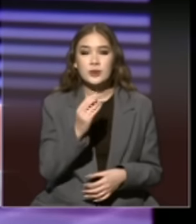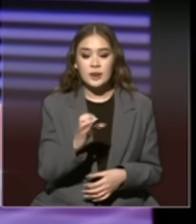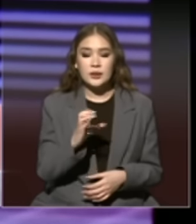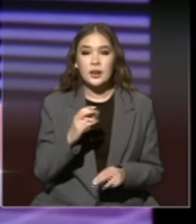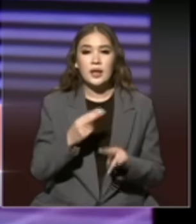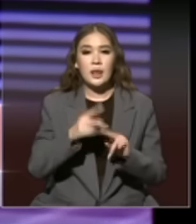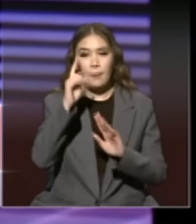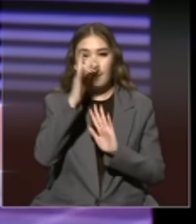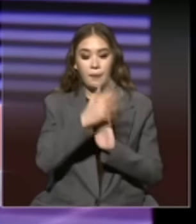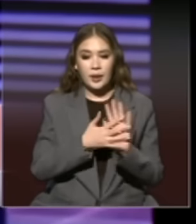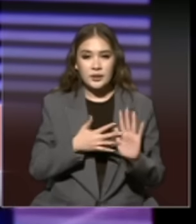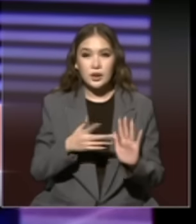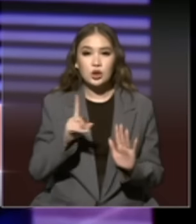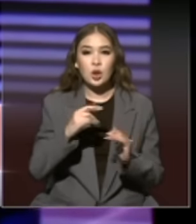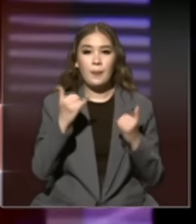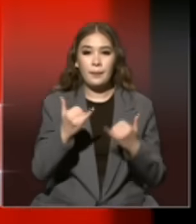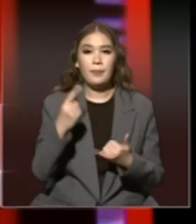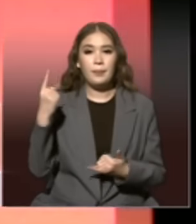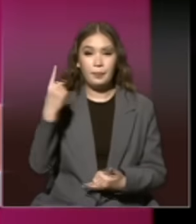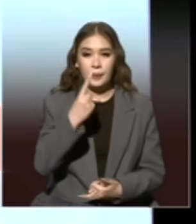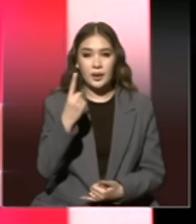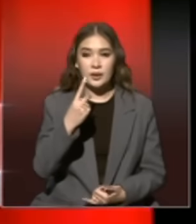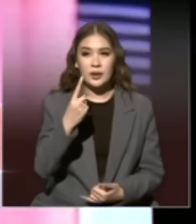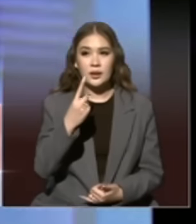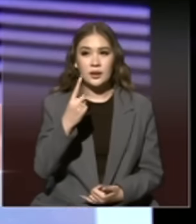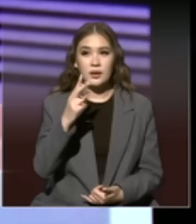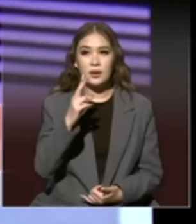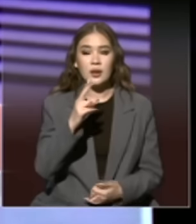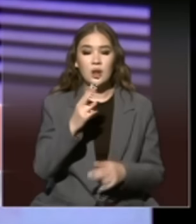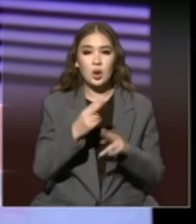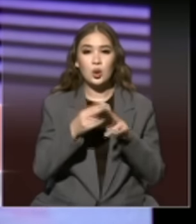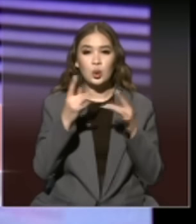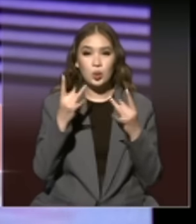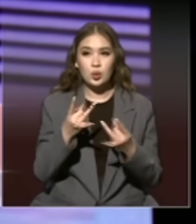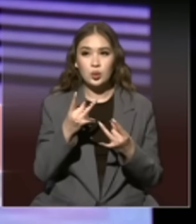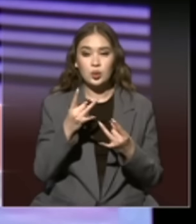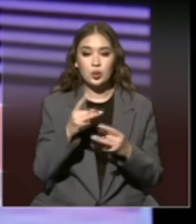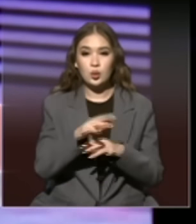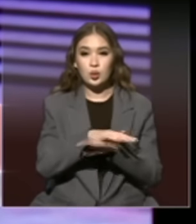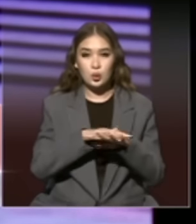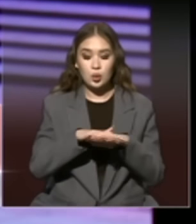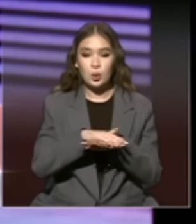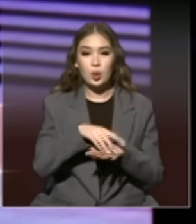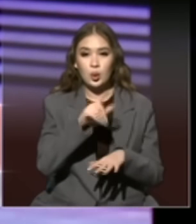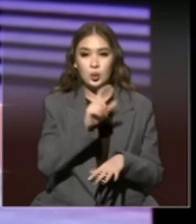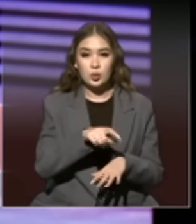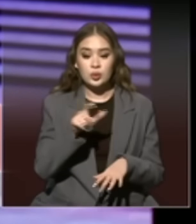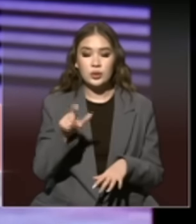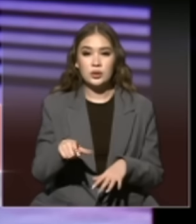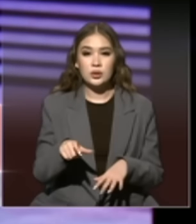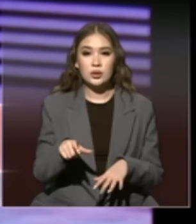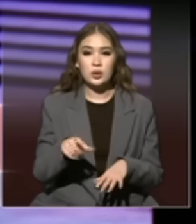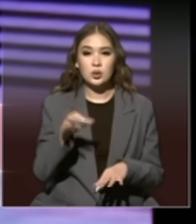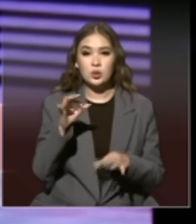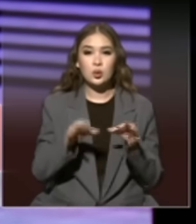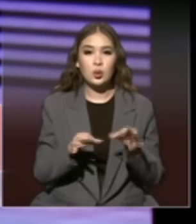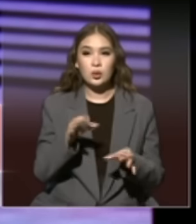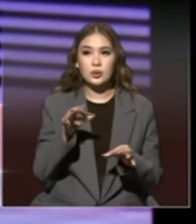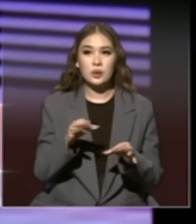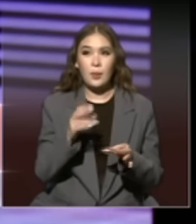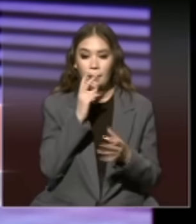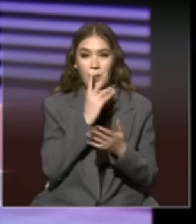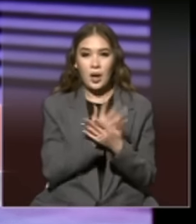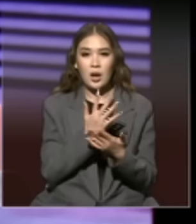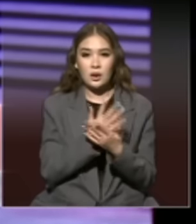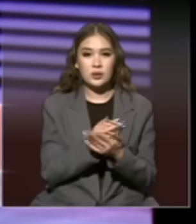бүгінгі таңдағы бірінші кейс қарапайым азаматтар. Бірақ сот процесі деген ол сондай бір қарапайым азаматтарға көрсетіп